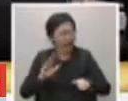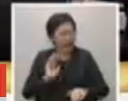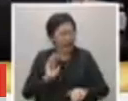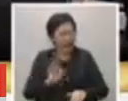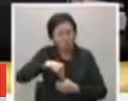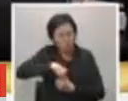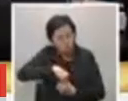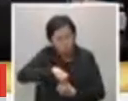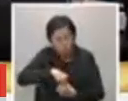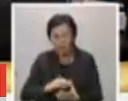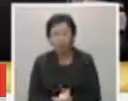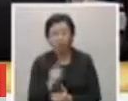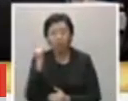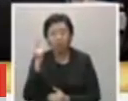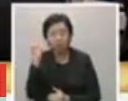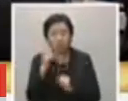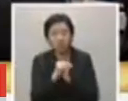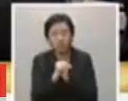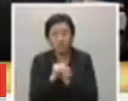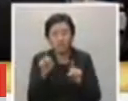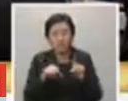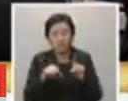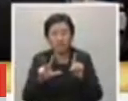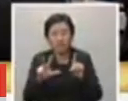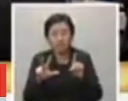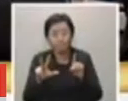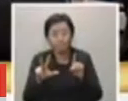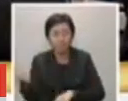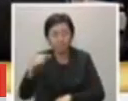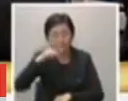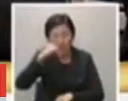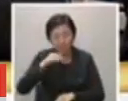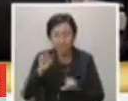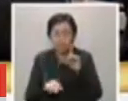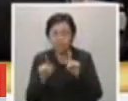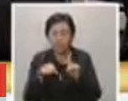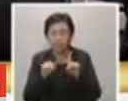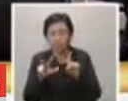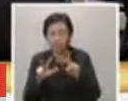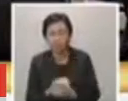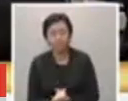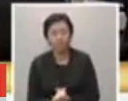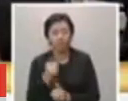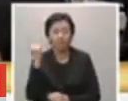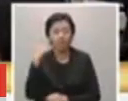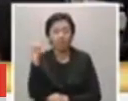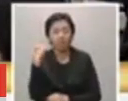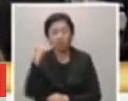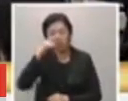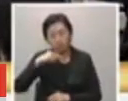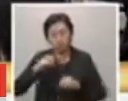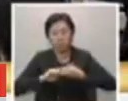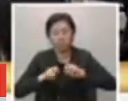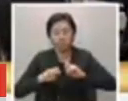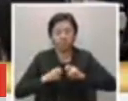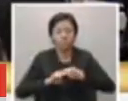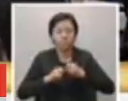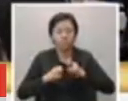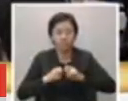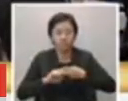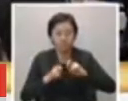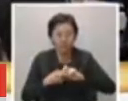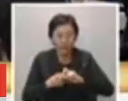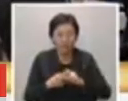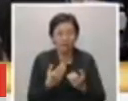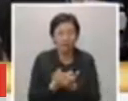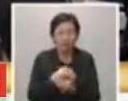ท่องเที่ยวจีนหายไปใน1ใน3ของนักท่องเที่ยวที่มาประเทศไทยนะครับวันนี้ภาคการท่องเที่ยวก็อยู่